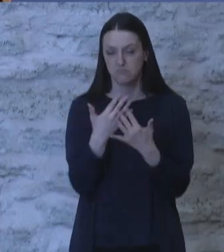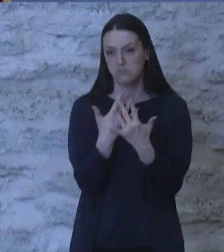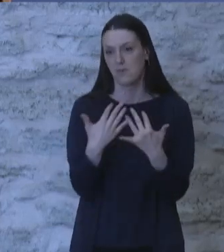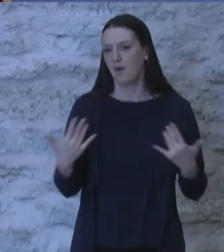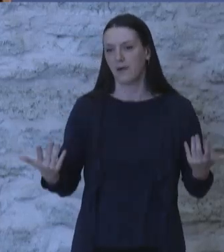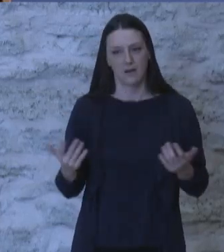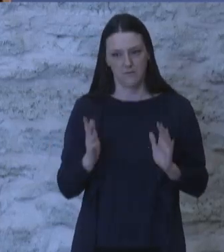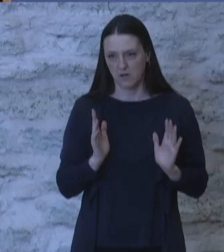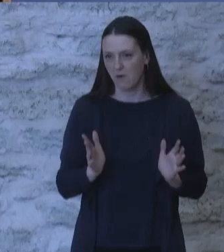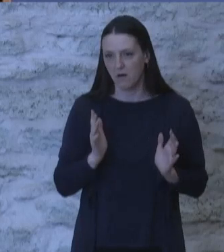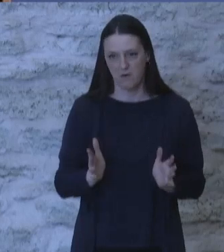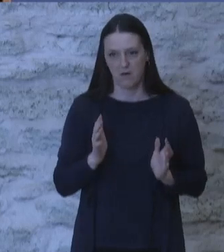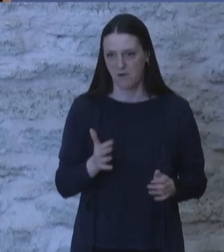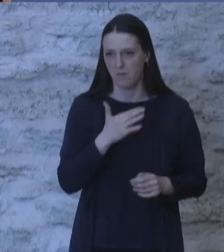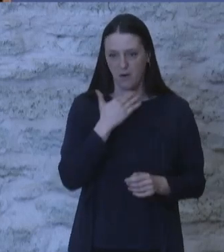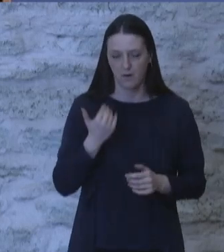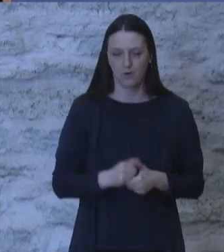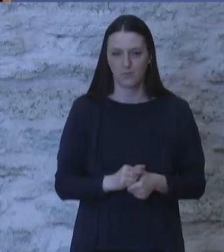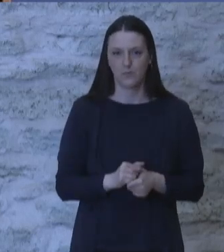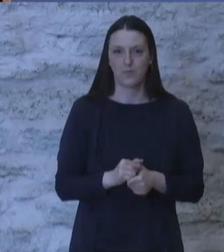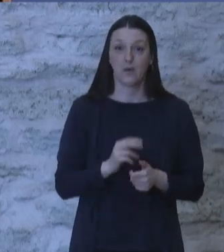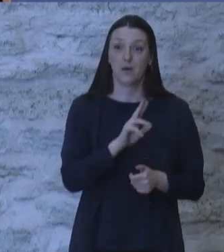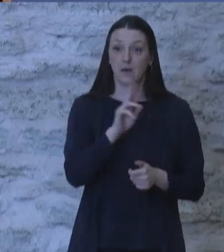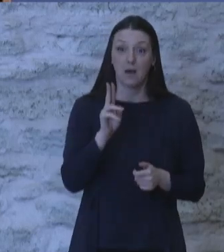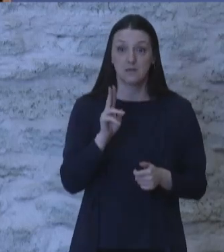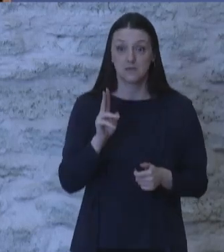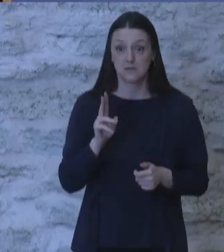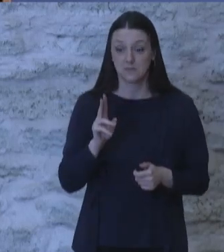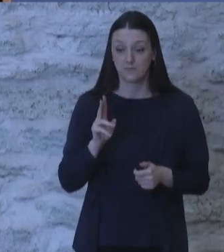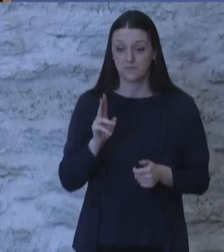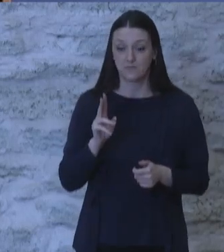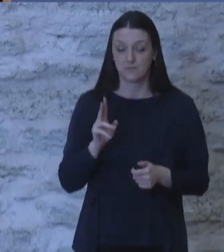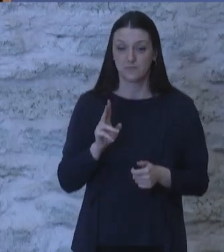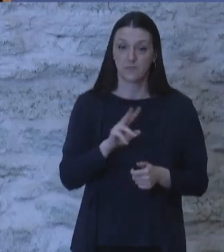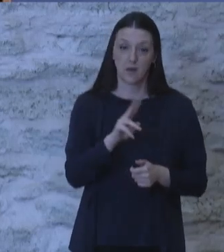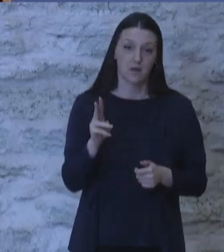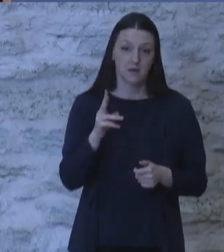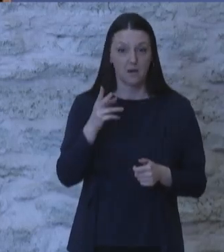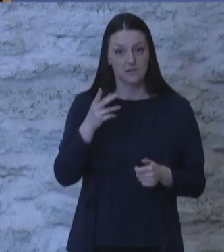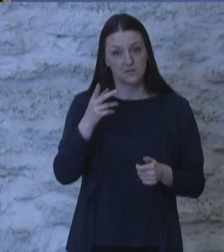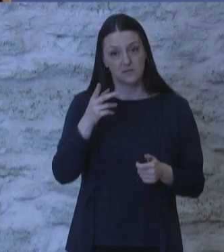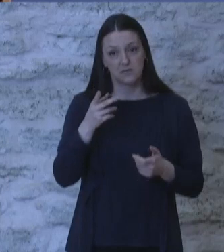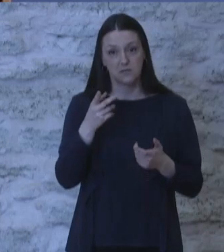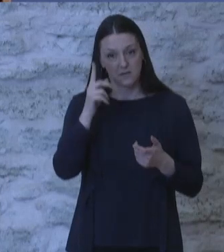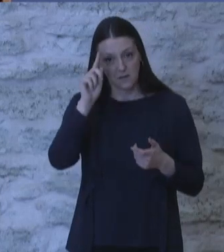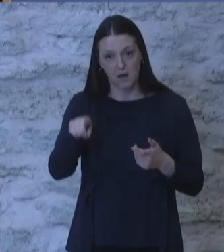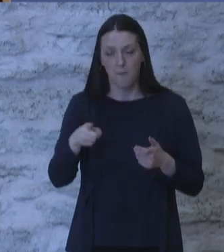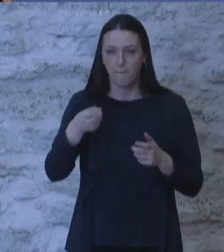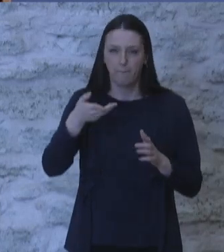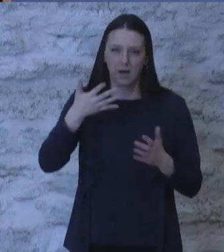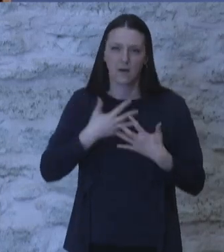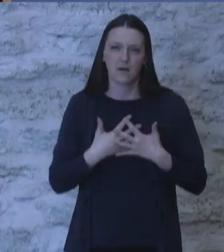erinevaid. Kes näeb intensiivis olevate patsentide arvu